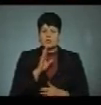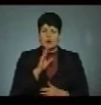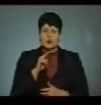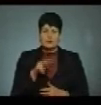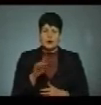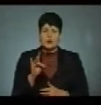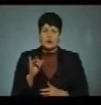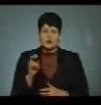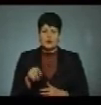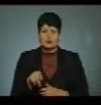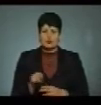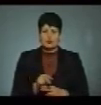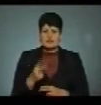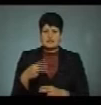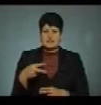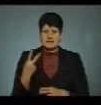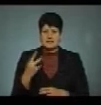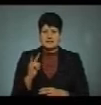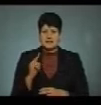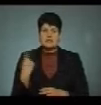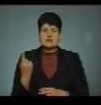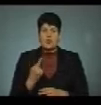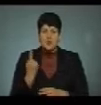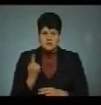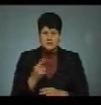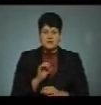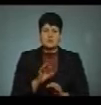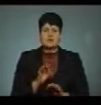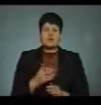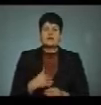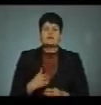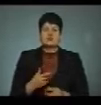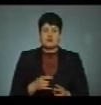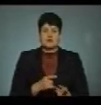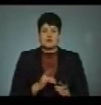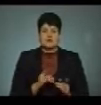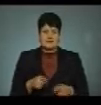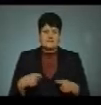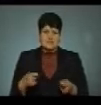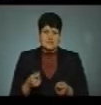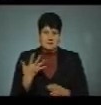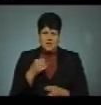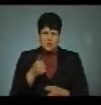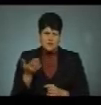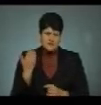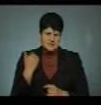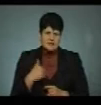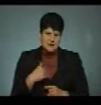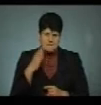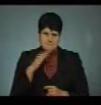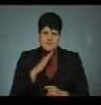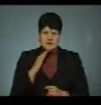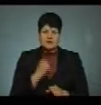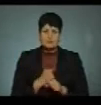лікуються 22 дитини з області. Вона розповіла, для чого їм візки. 5 років тому нам батьки зробили